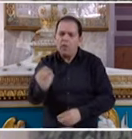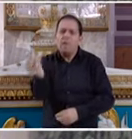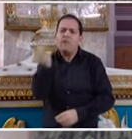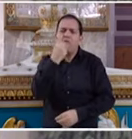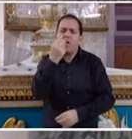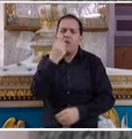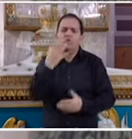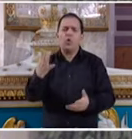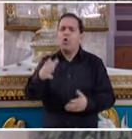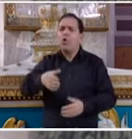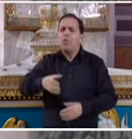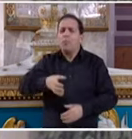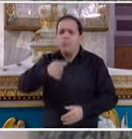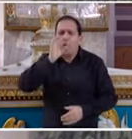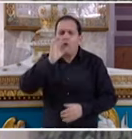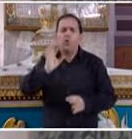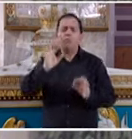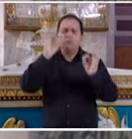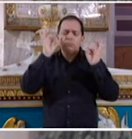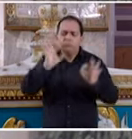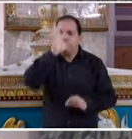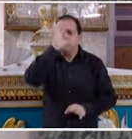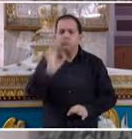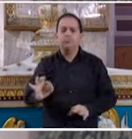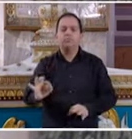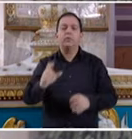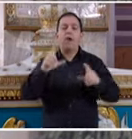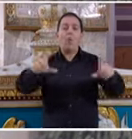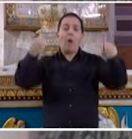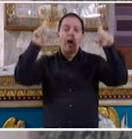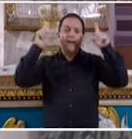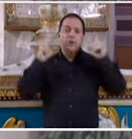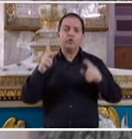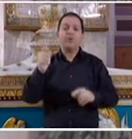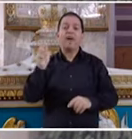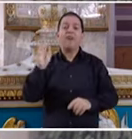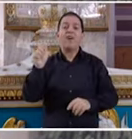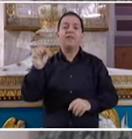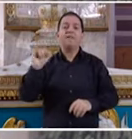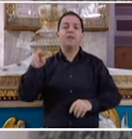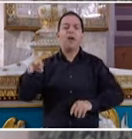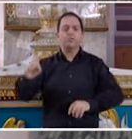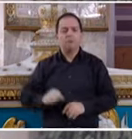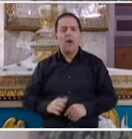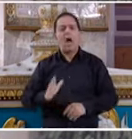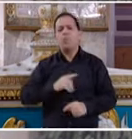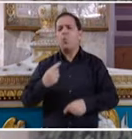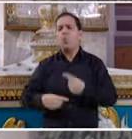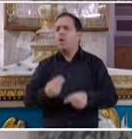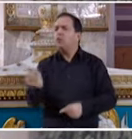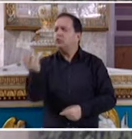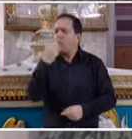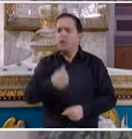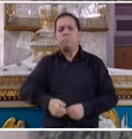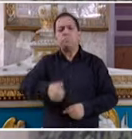και ποτό, μας λέγει ο Νικόλαος ο Καβάσιλας. Έτσι, όπως όταν τρώγει και πίνει ο άνθρωπος,